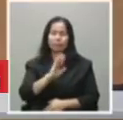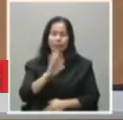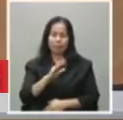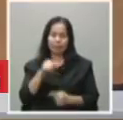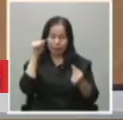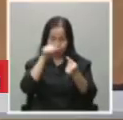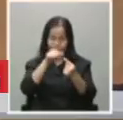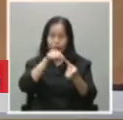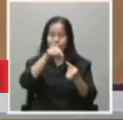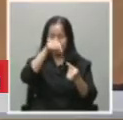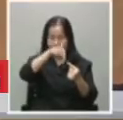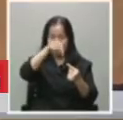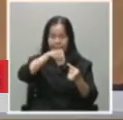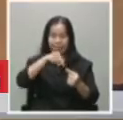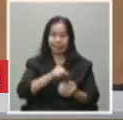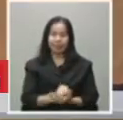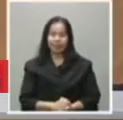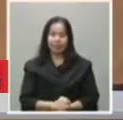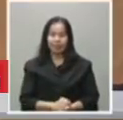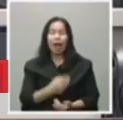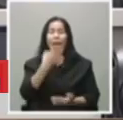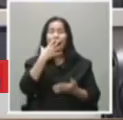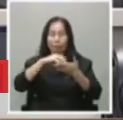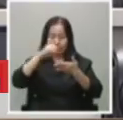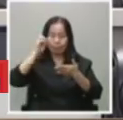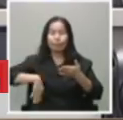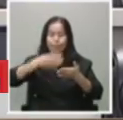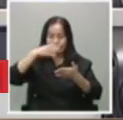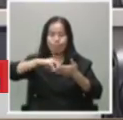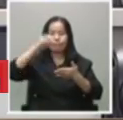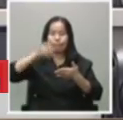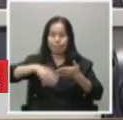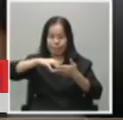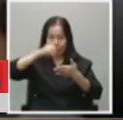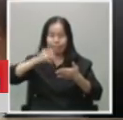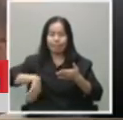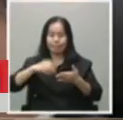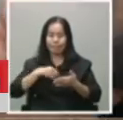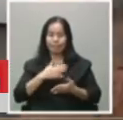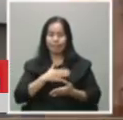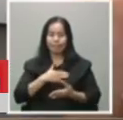ในเกม พูดในเรื่องถอนท่านประธานครับถอนเป็นพี่หน้าเขาคล้ำไปนิดนึง